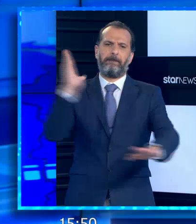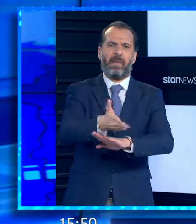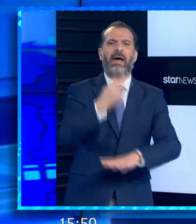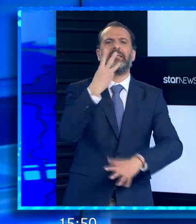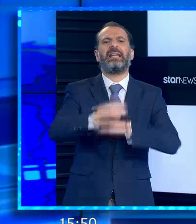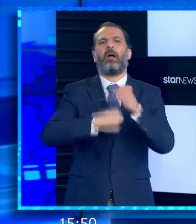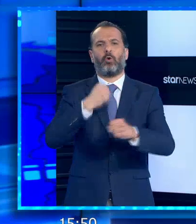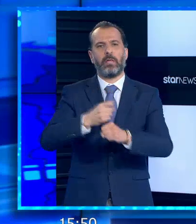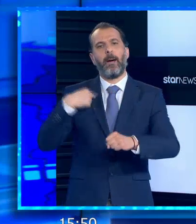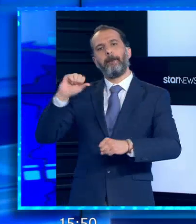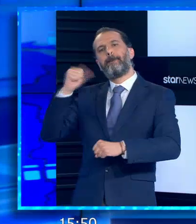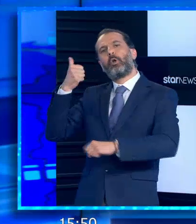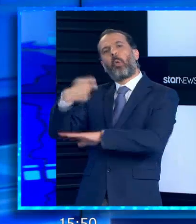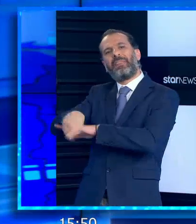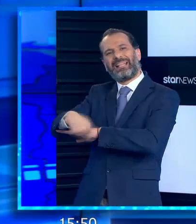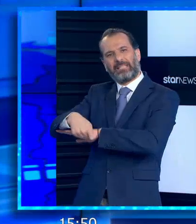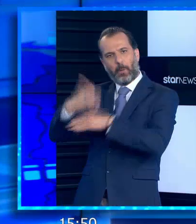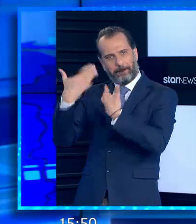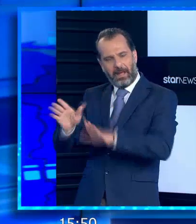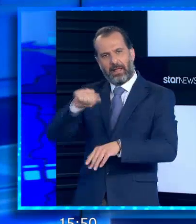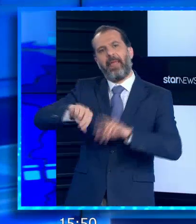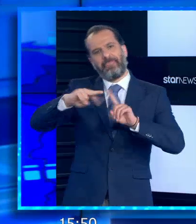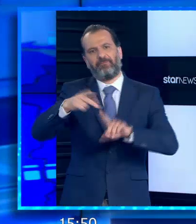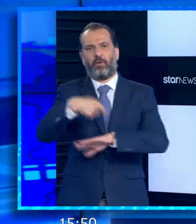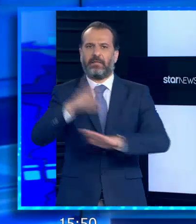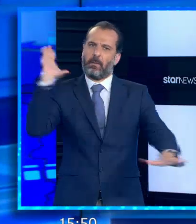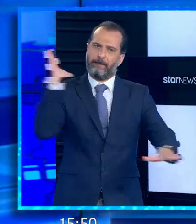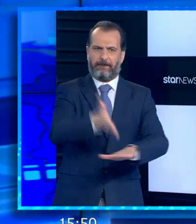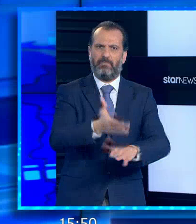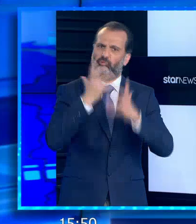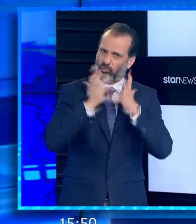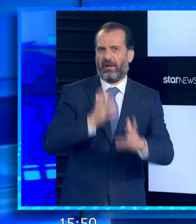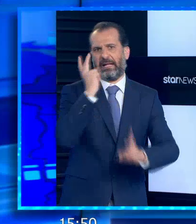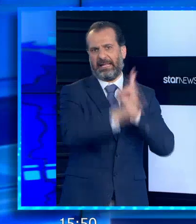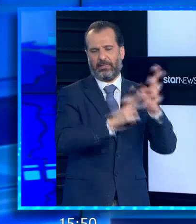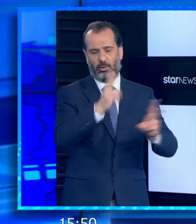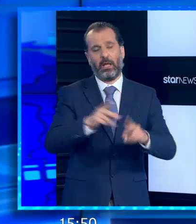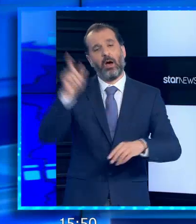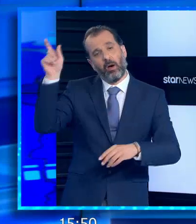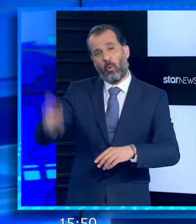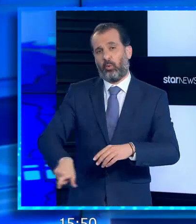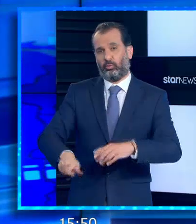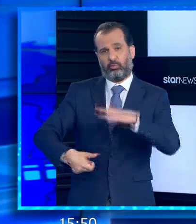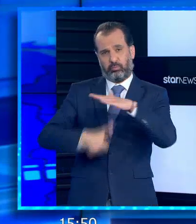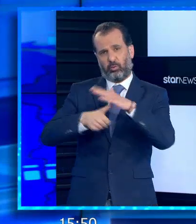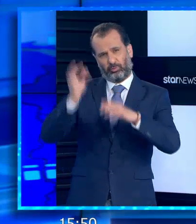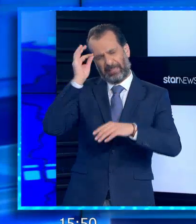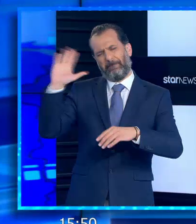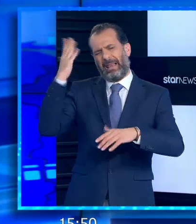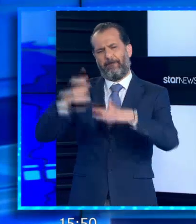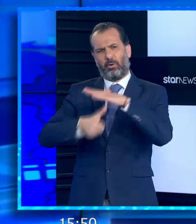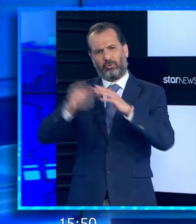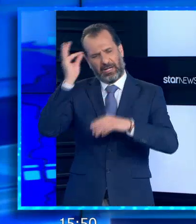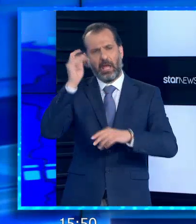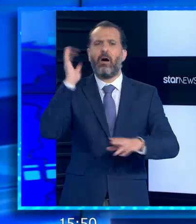στο δεύτερο βαθμό για μια σειρά από σοβαρές κατηγορίες. Ο Σαρκοζή, όπως αναφέρουν τα γαλλικά μέσα ενημέρωσης, κηρύχθηκε ένοχος για